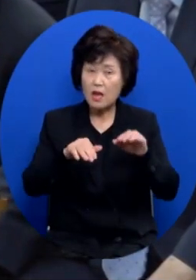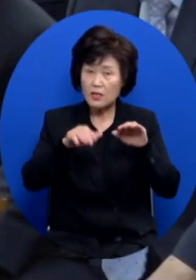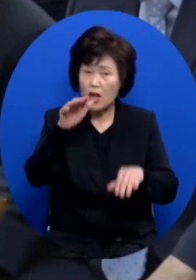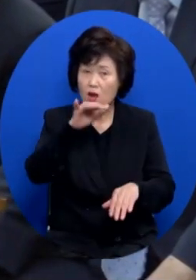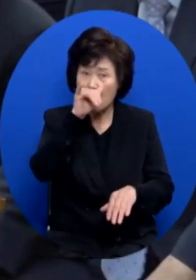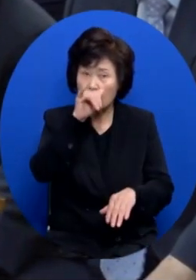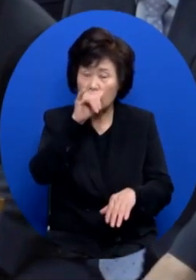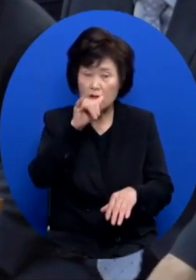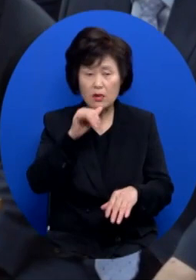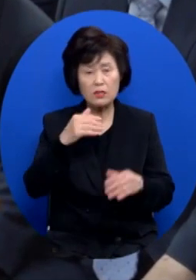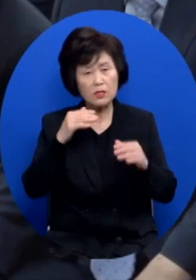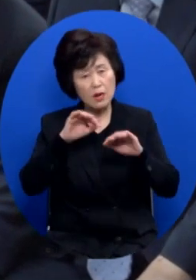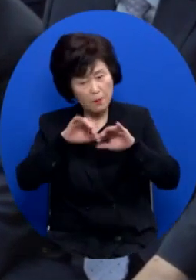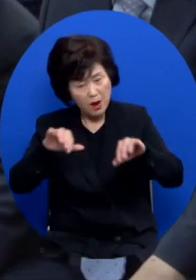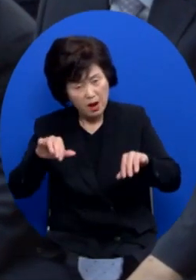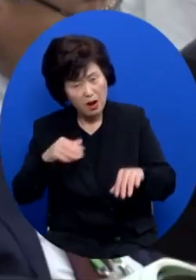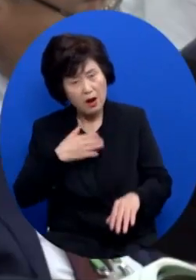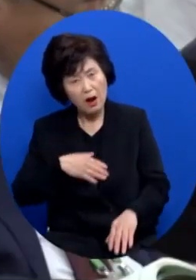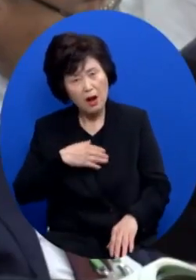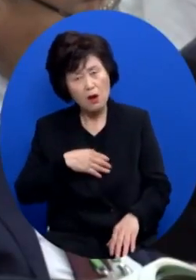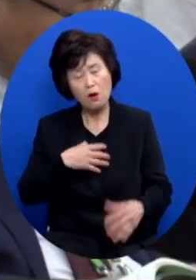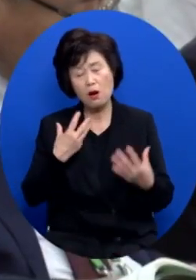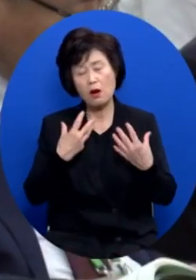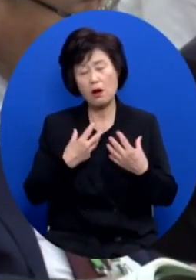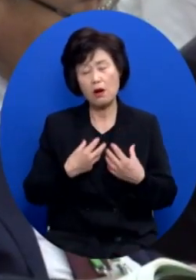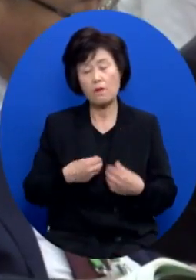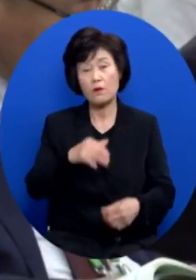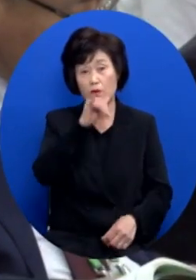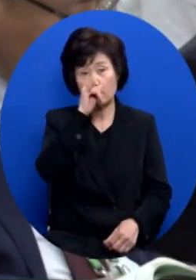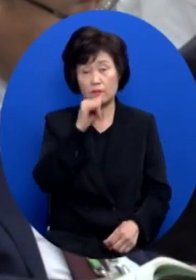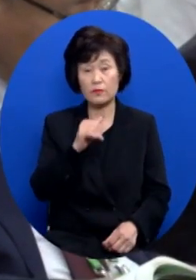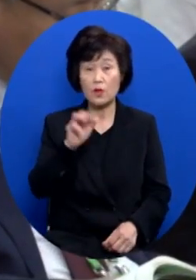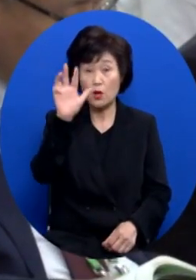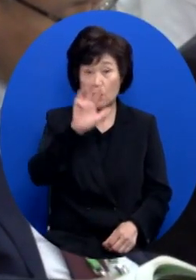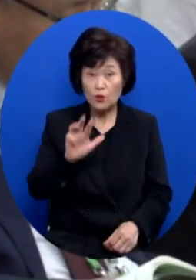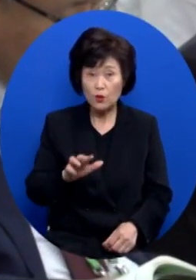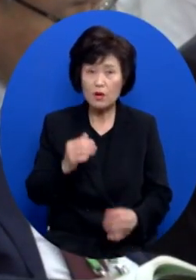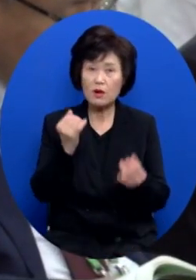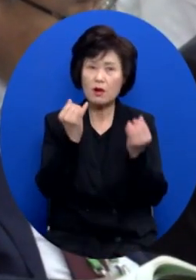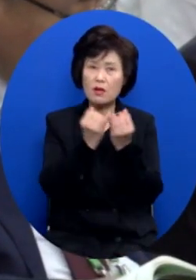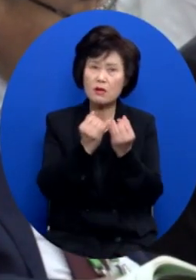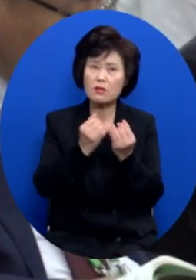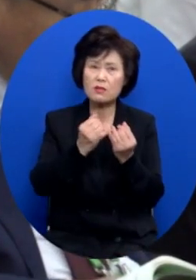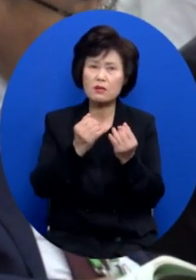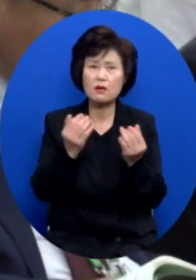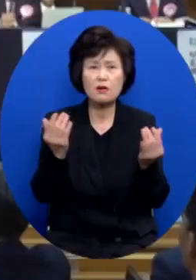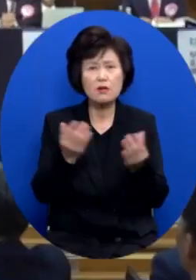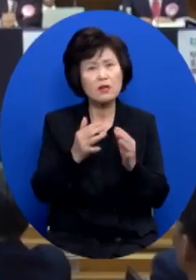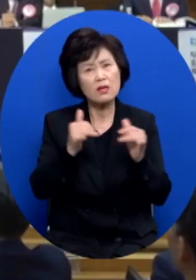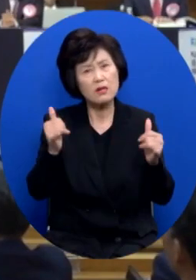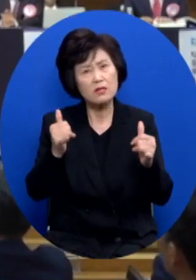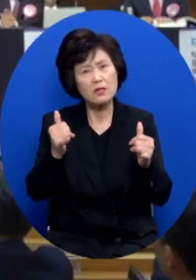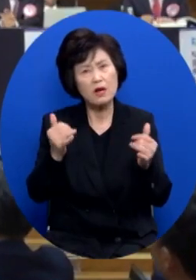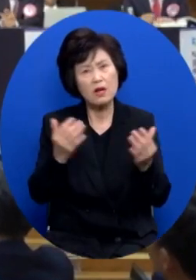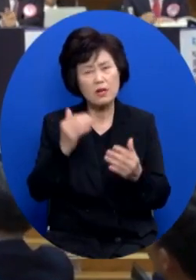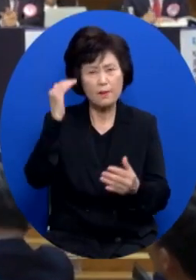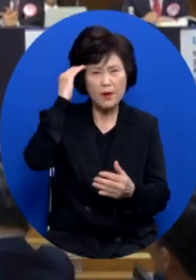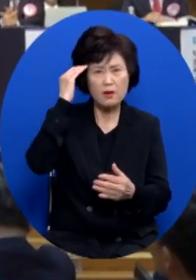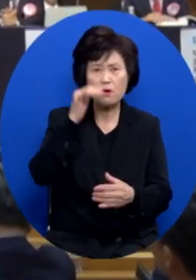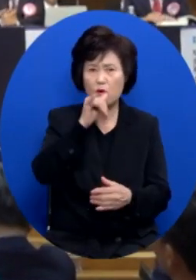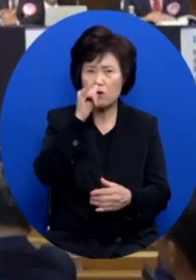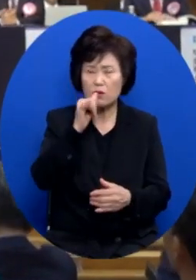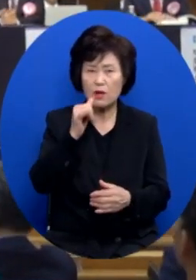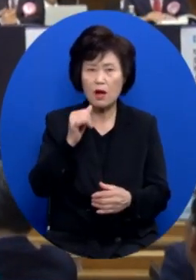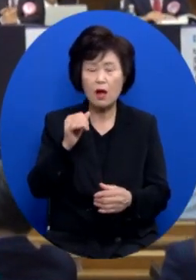합니다이 실제 공청회 현장에서도 총회가 여성 사역자의 인권을 엄청나게 침해하고 있다이 목사